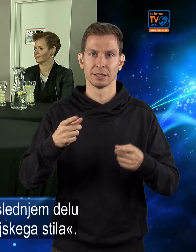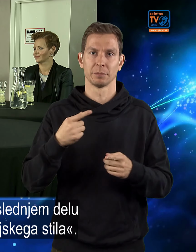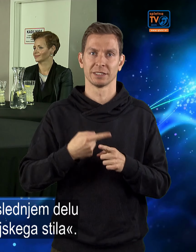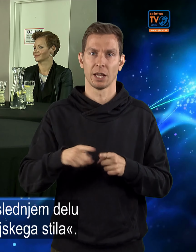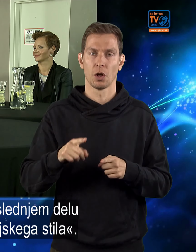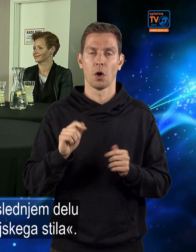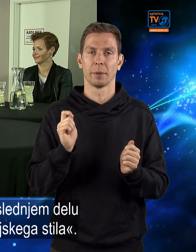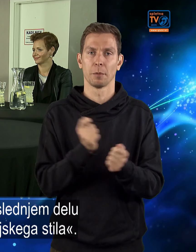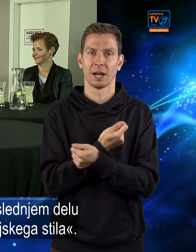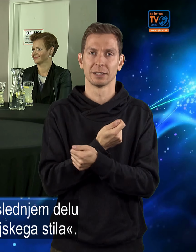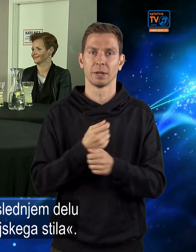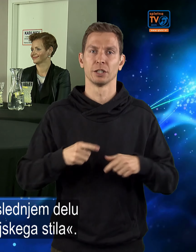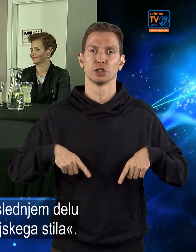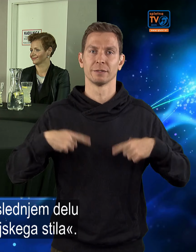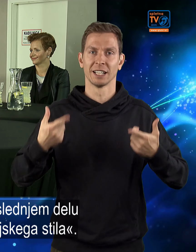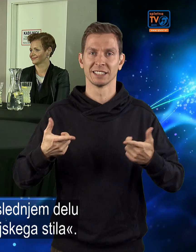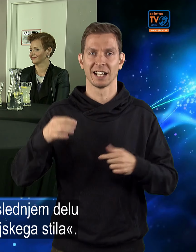preobrazbe življenjskega stila.